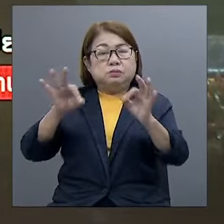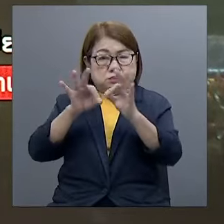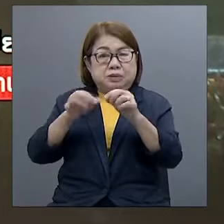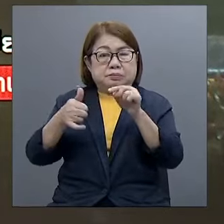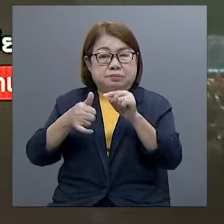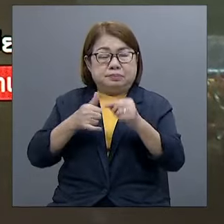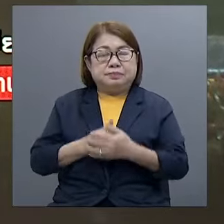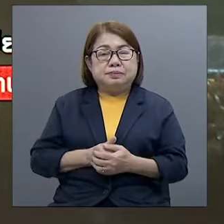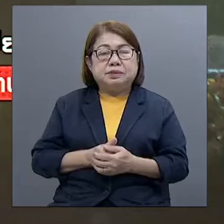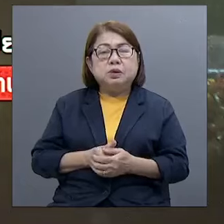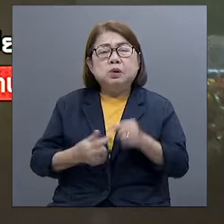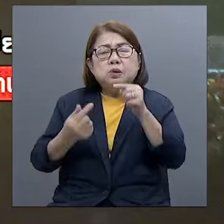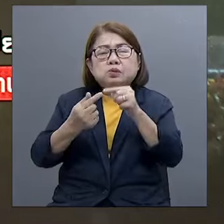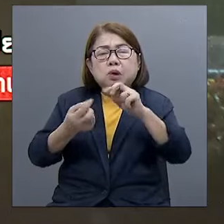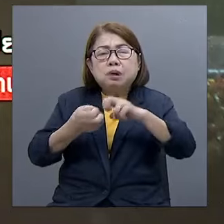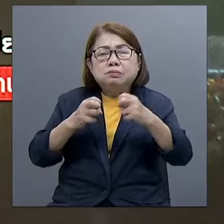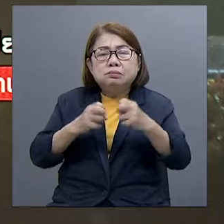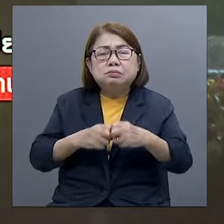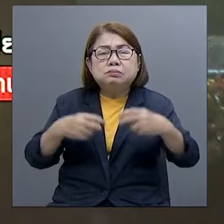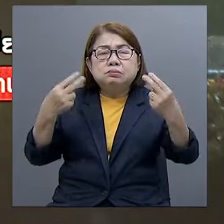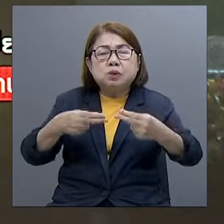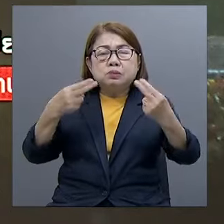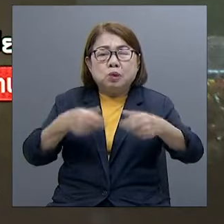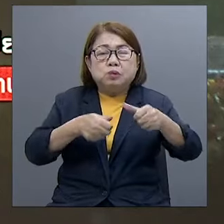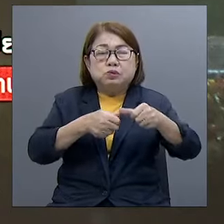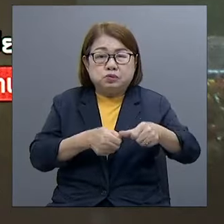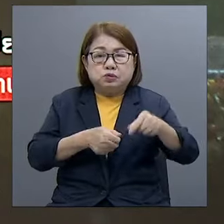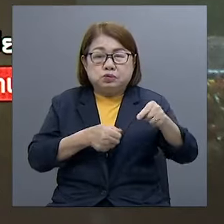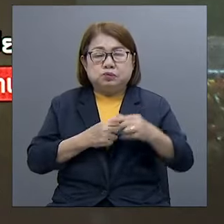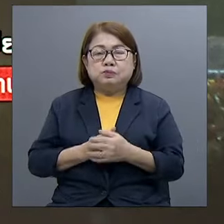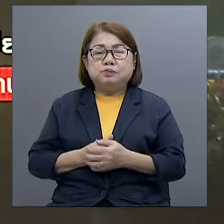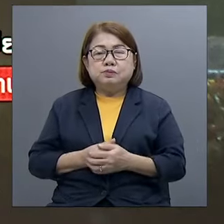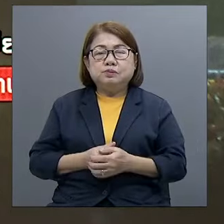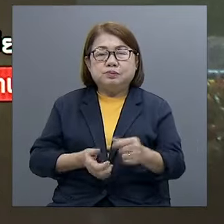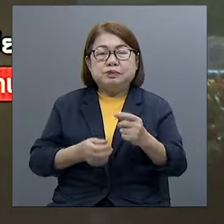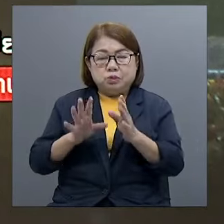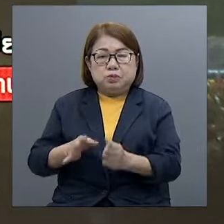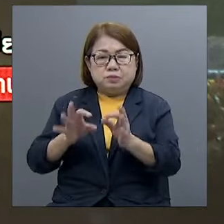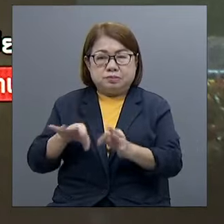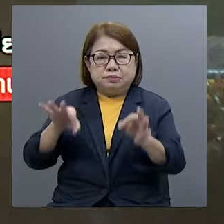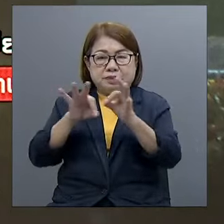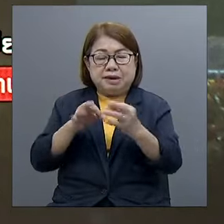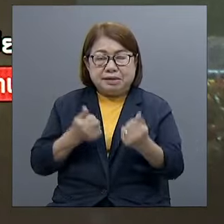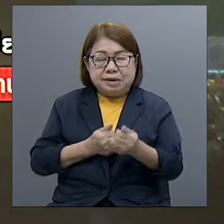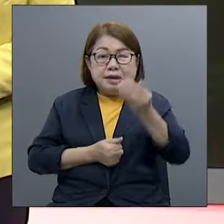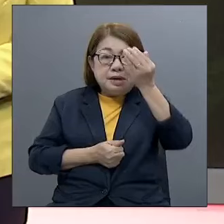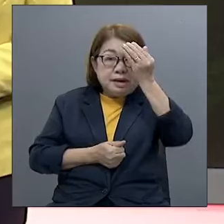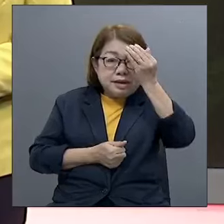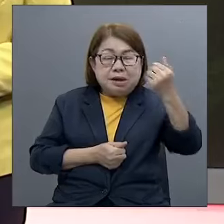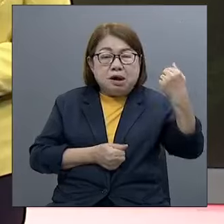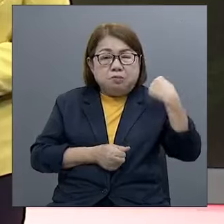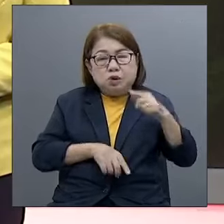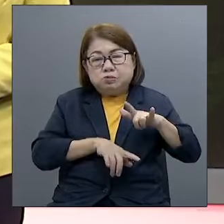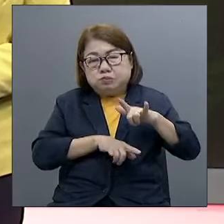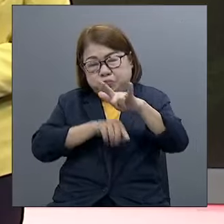ในช่วงที่สถานการณ์ในภูมิภาคตะวันออกกลางกำลังร้อนแรงค่ะและหลังจากที่อิสราเอลใช้ปฏิบัติการโจมตีกาซาตั้งแต่เ